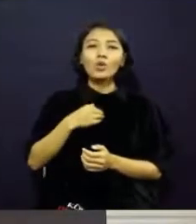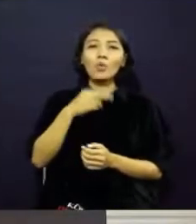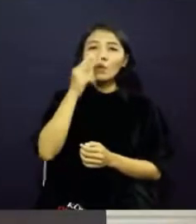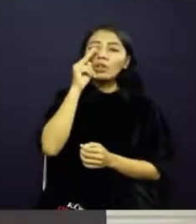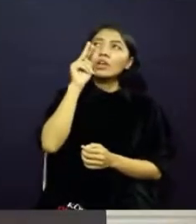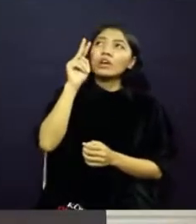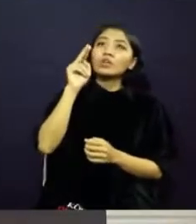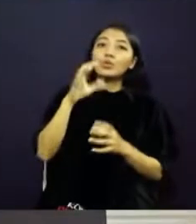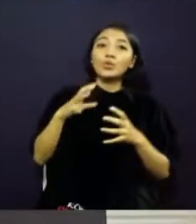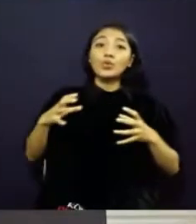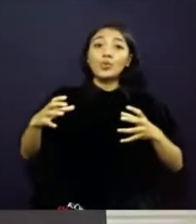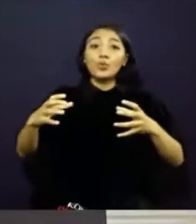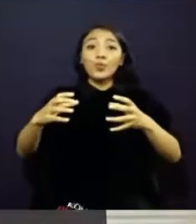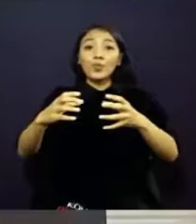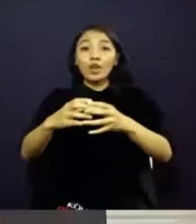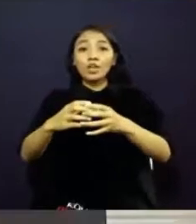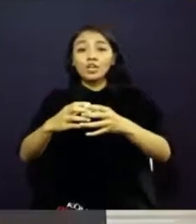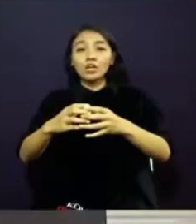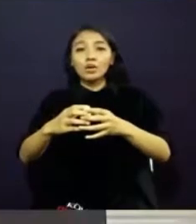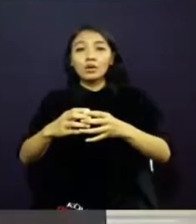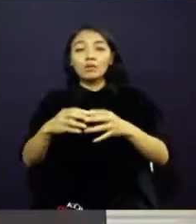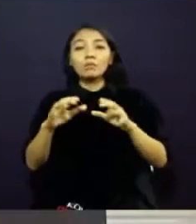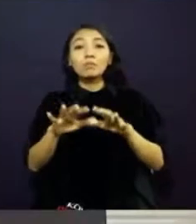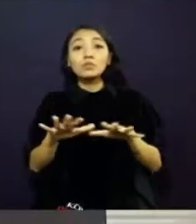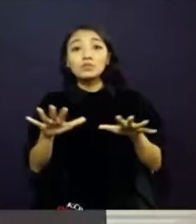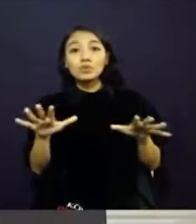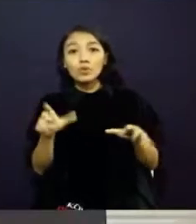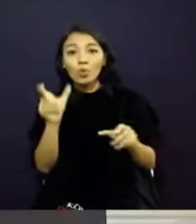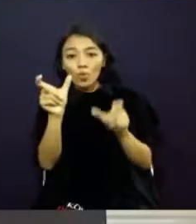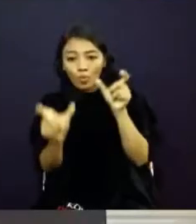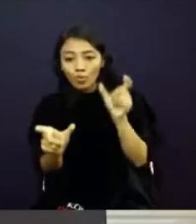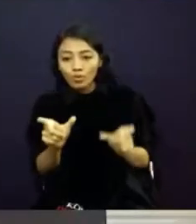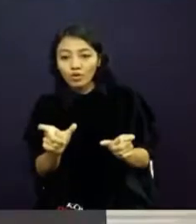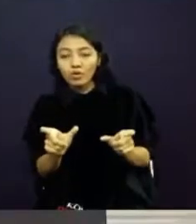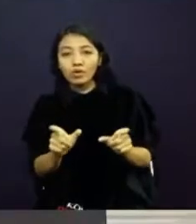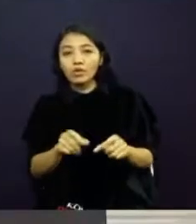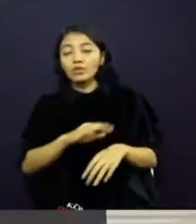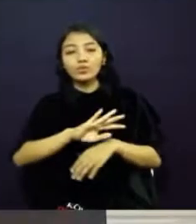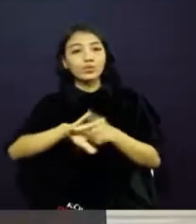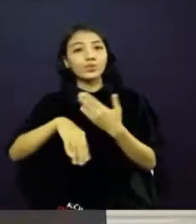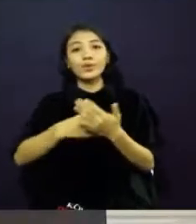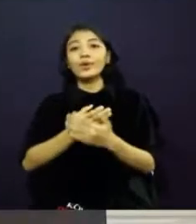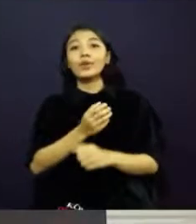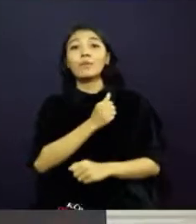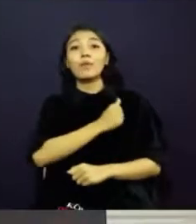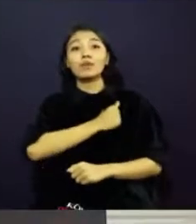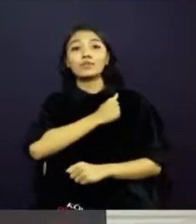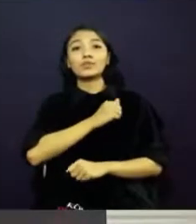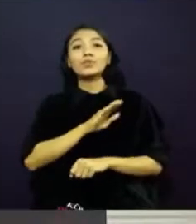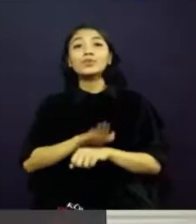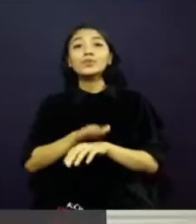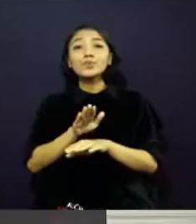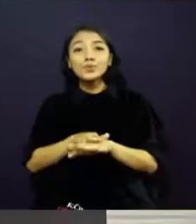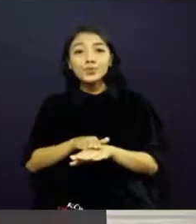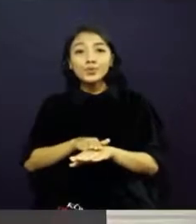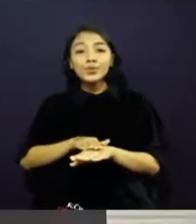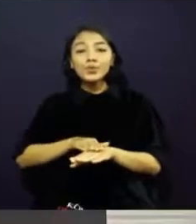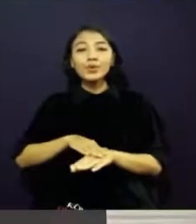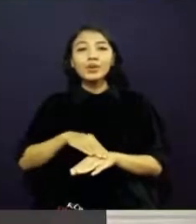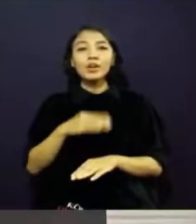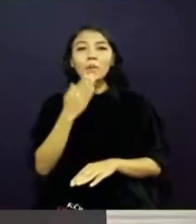kumpulan besar orang banyak yang tak terhitung banyaknya dari segala bangsa suku kaum dan